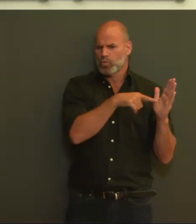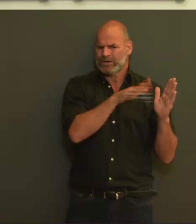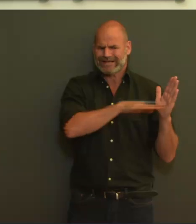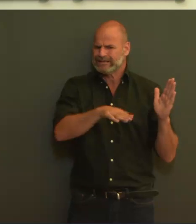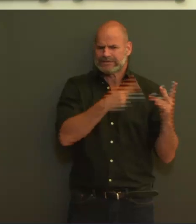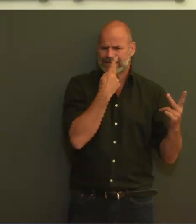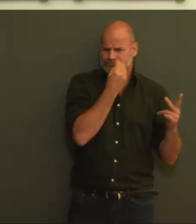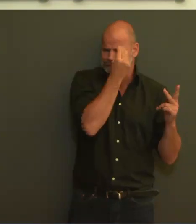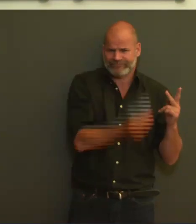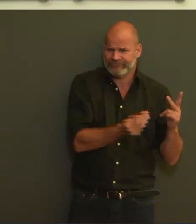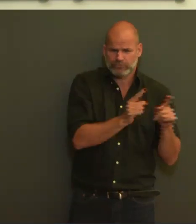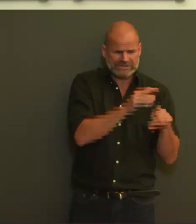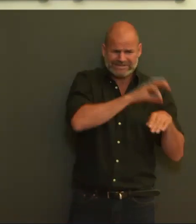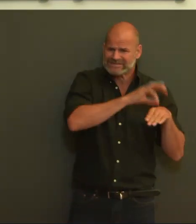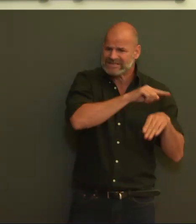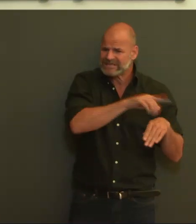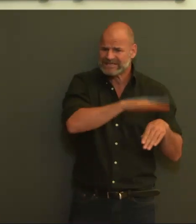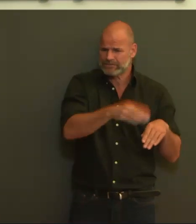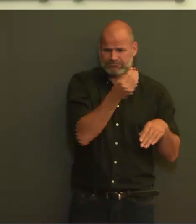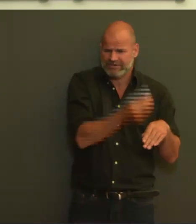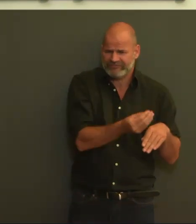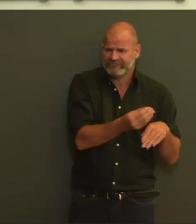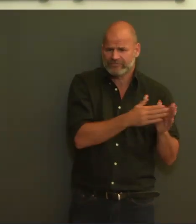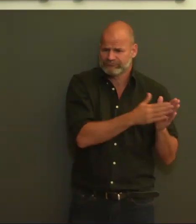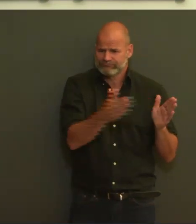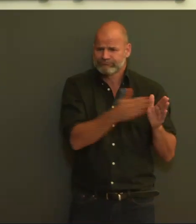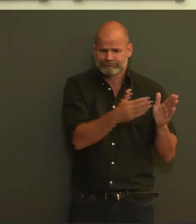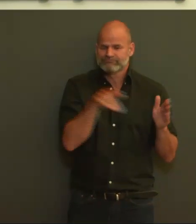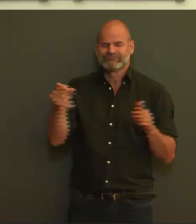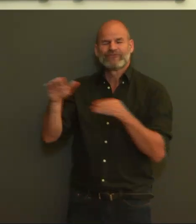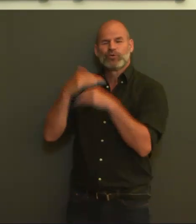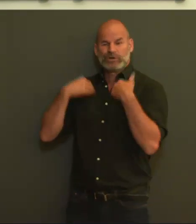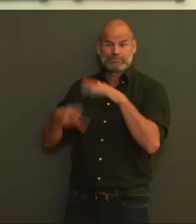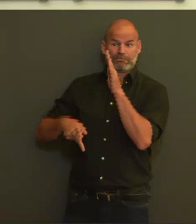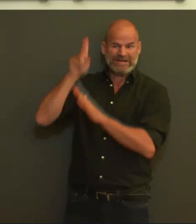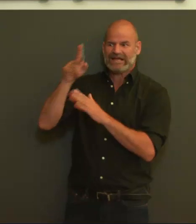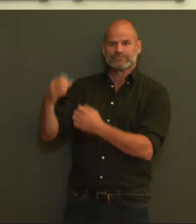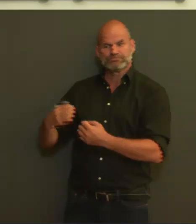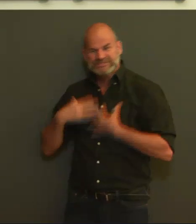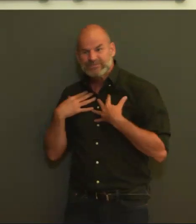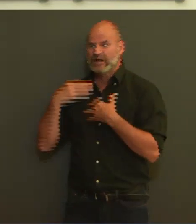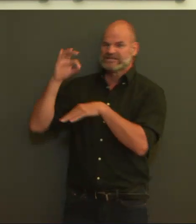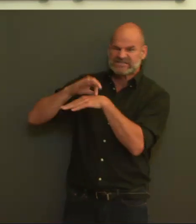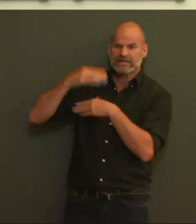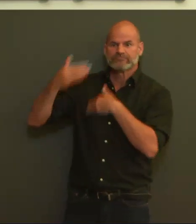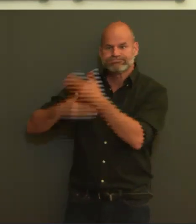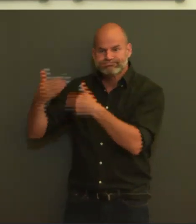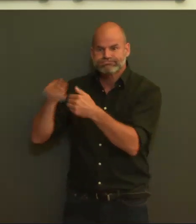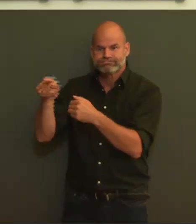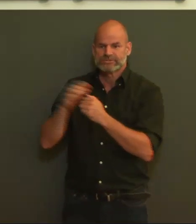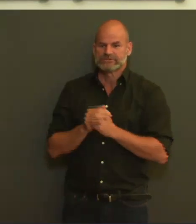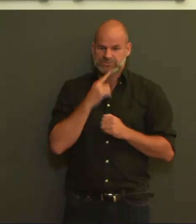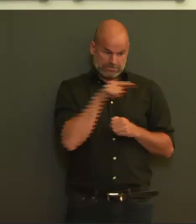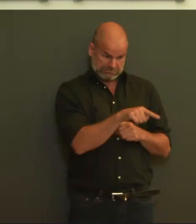worden dan volwassenen en er dus minder noodzaak was om kinderen te testen. Zeker in het begin, toen de criteria om te